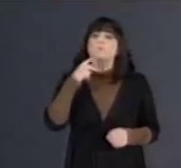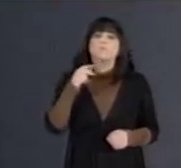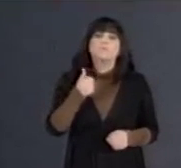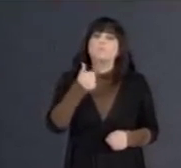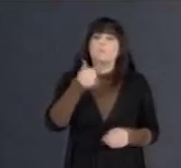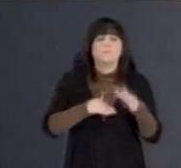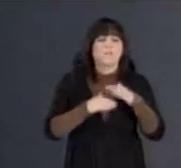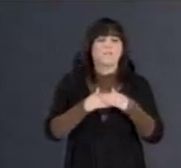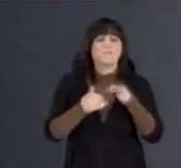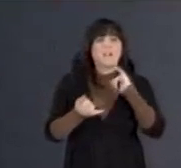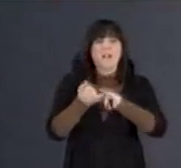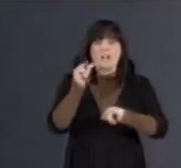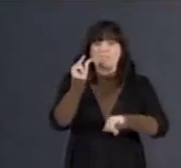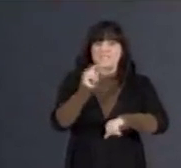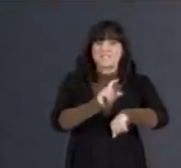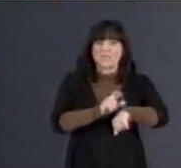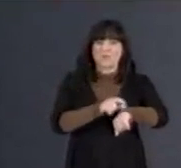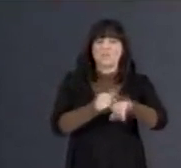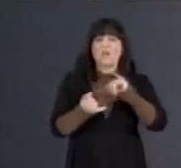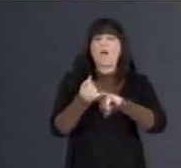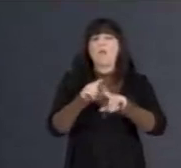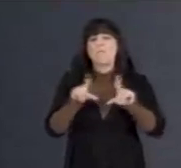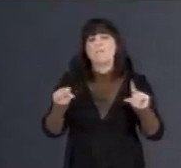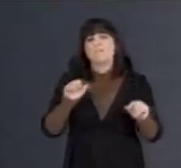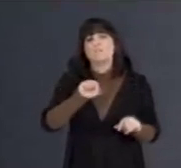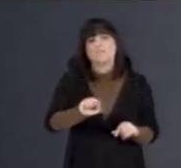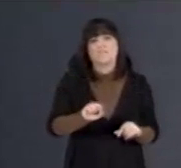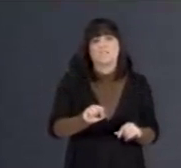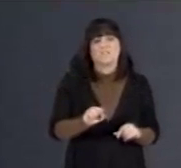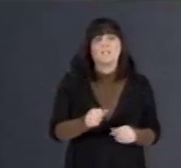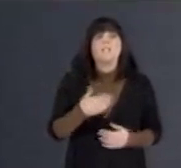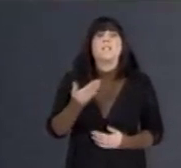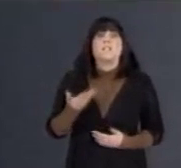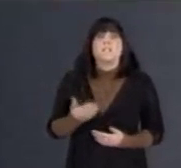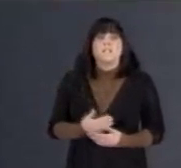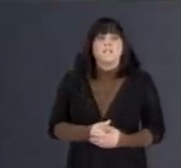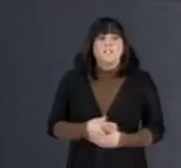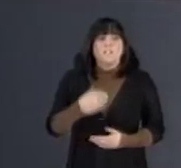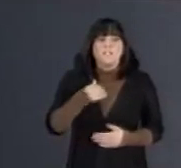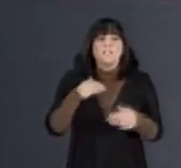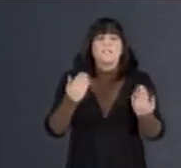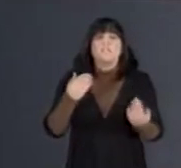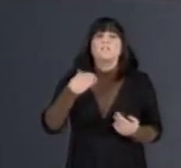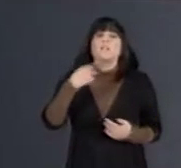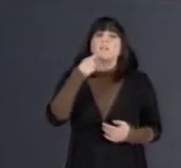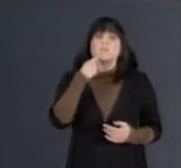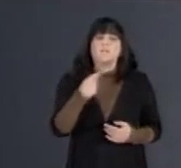koeffiċjenti. L-ħar f-tijt sekundi, l-ħar m-essaċtiak, l-ħar minuta. L-ħena għalma dajemat.